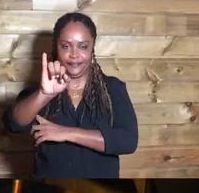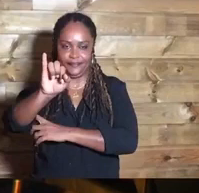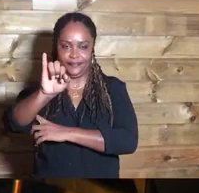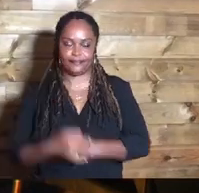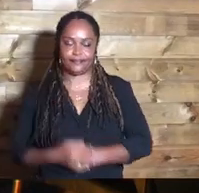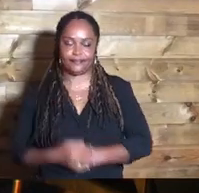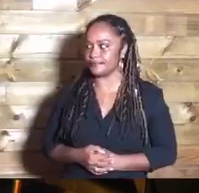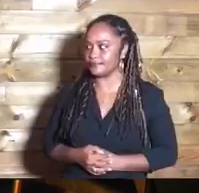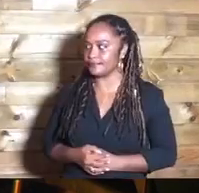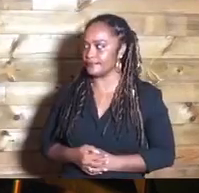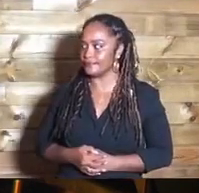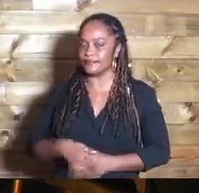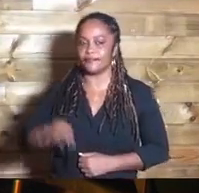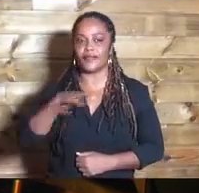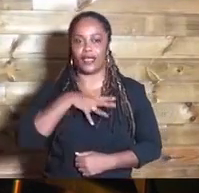Merci, Ampire.